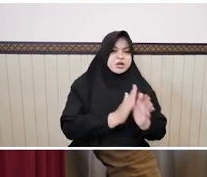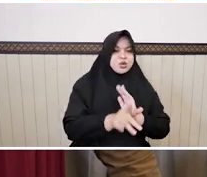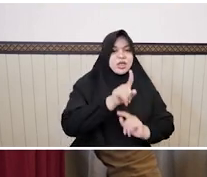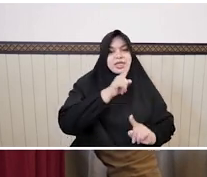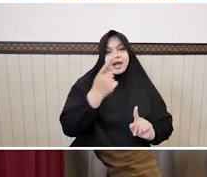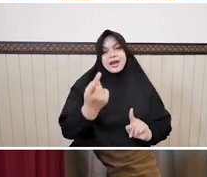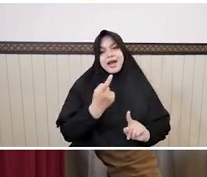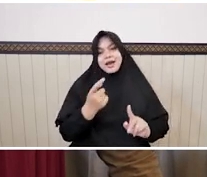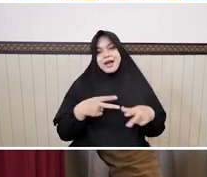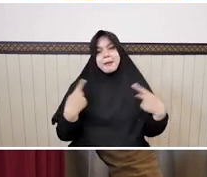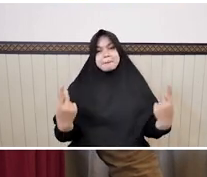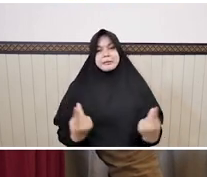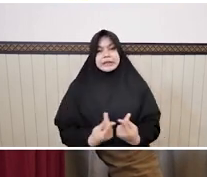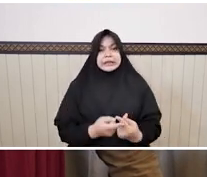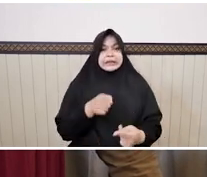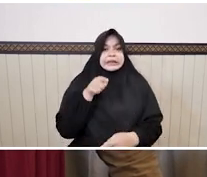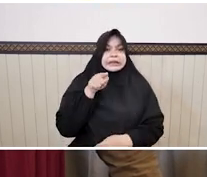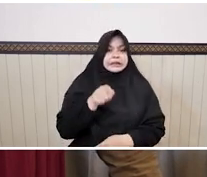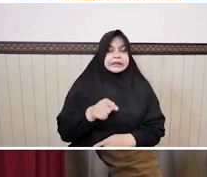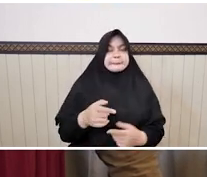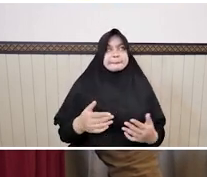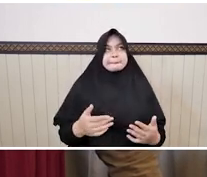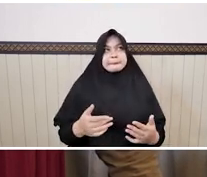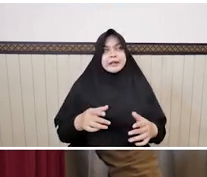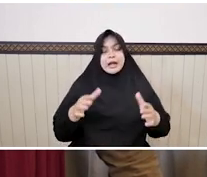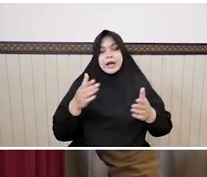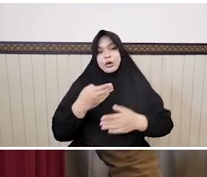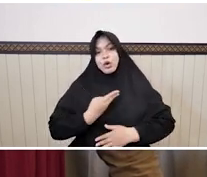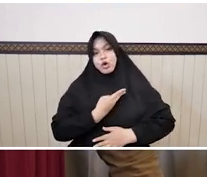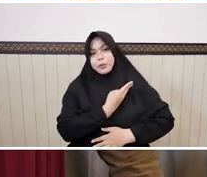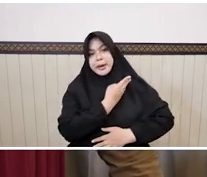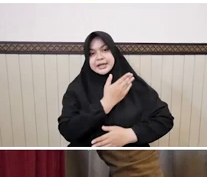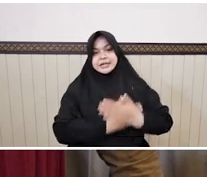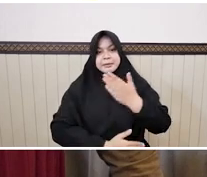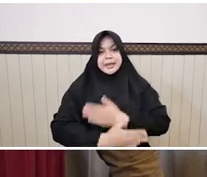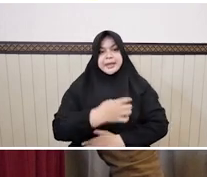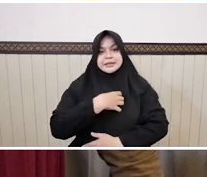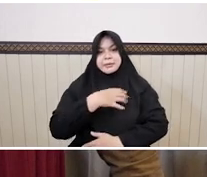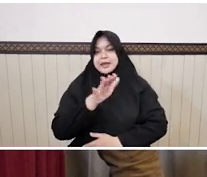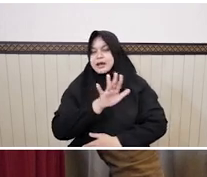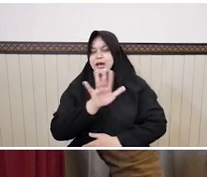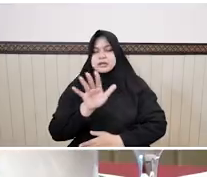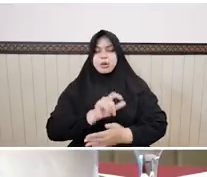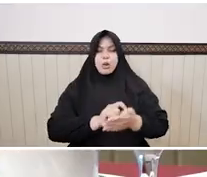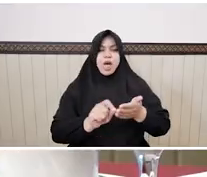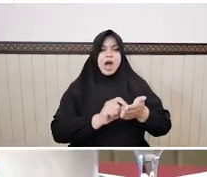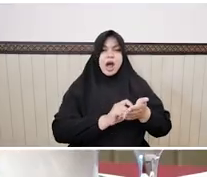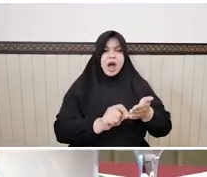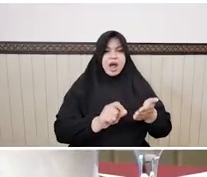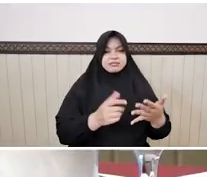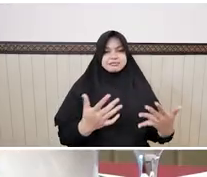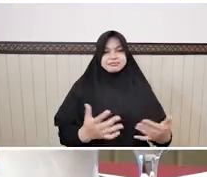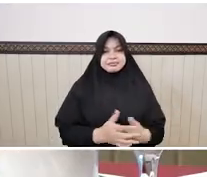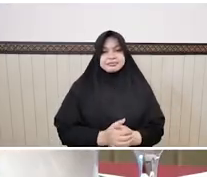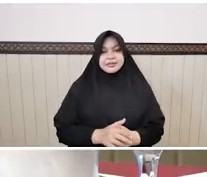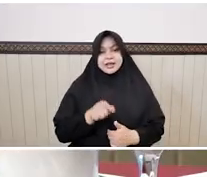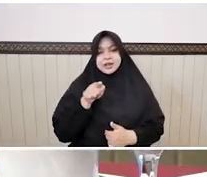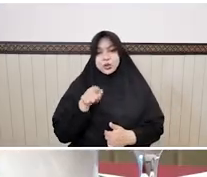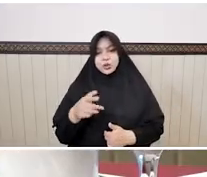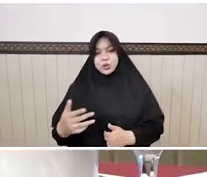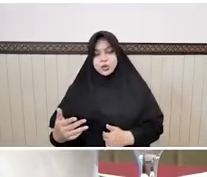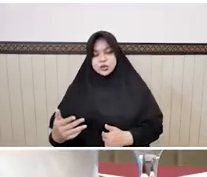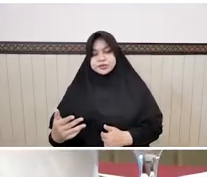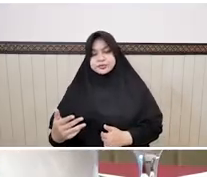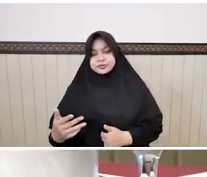tanya kepada kami ini posisinya adalah korban disabilitas mental dan tidak bersekolah misalnya nah itu hal tersebut